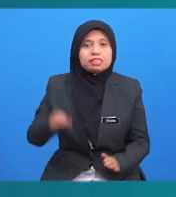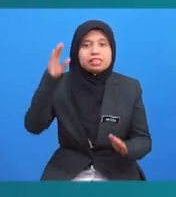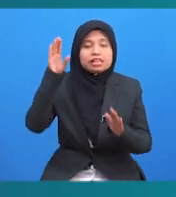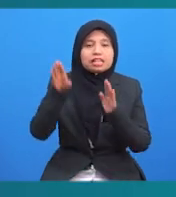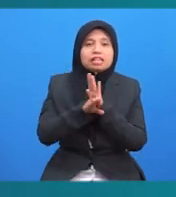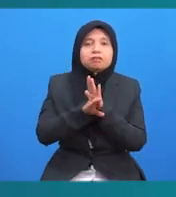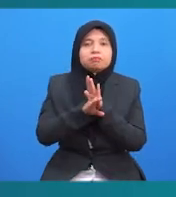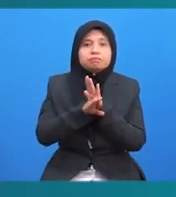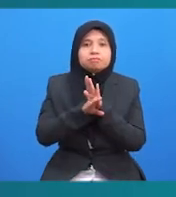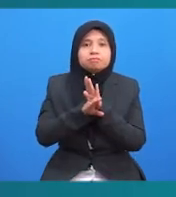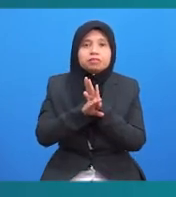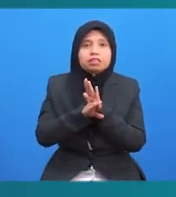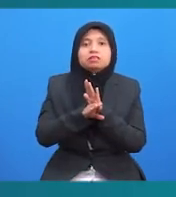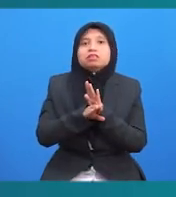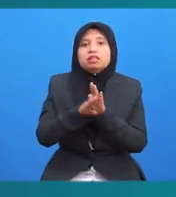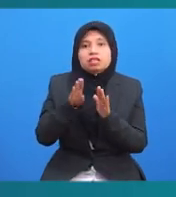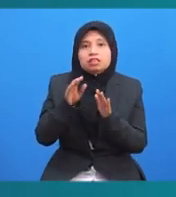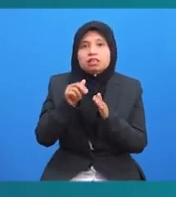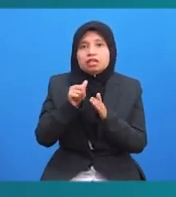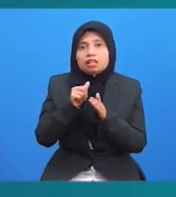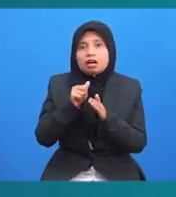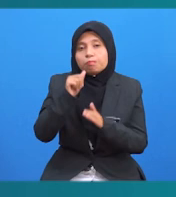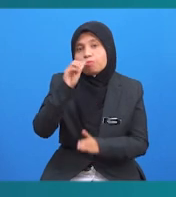Gambar hubungan antara aperture dan bokeh.